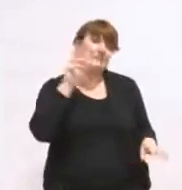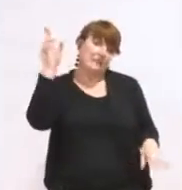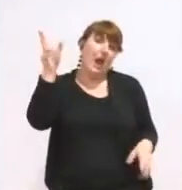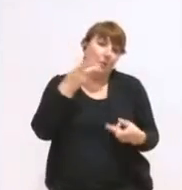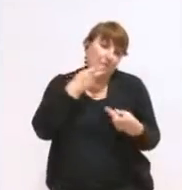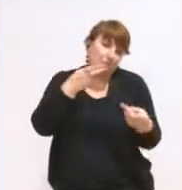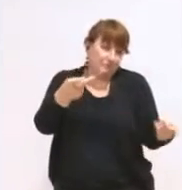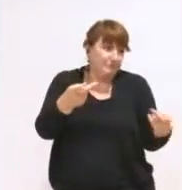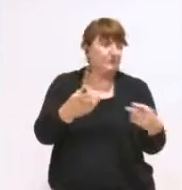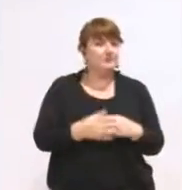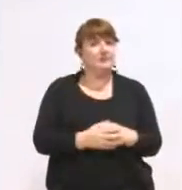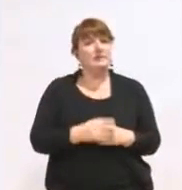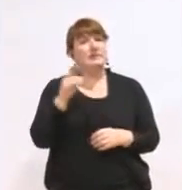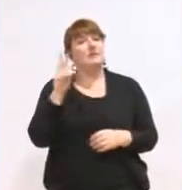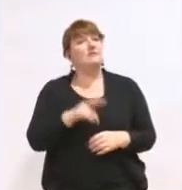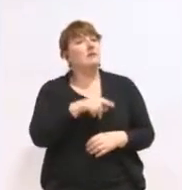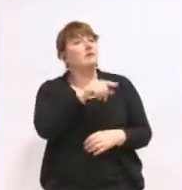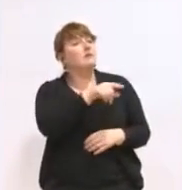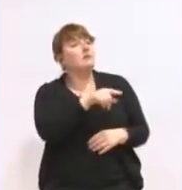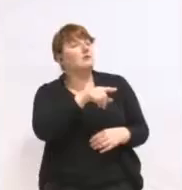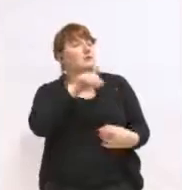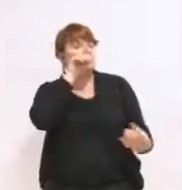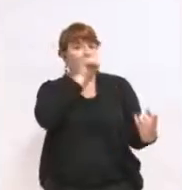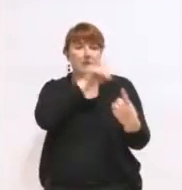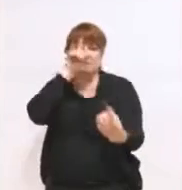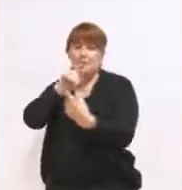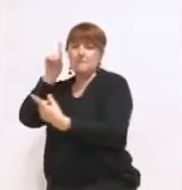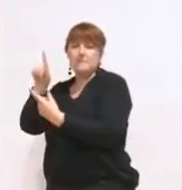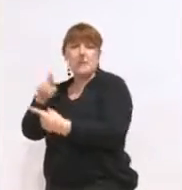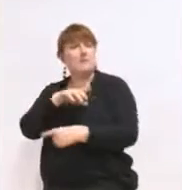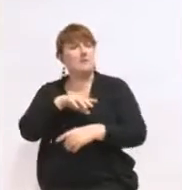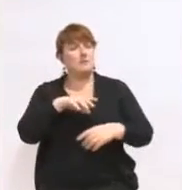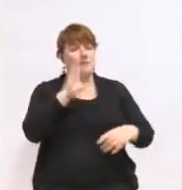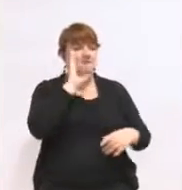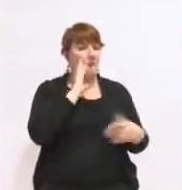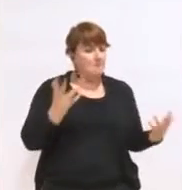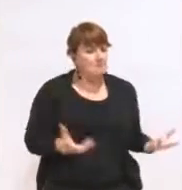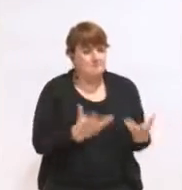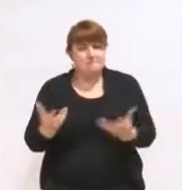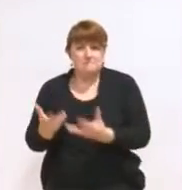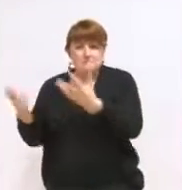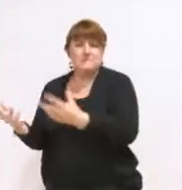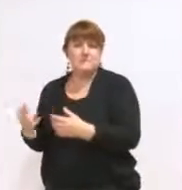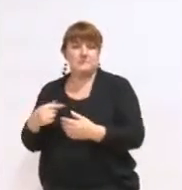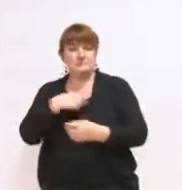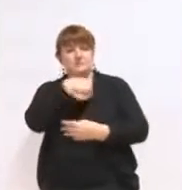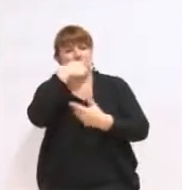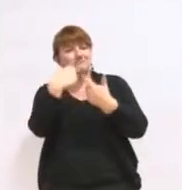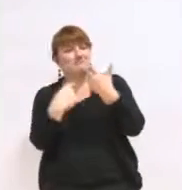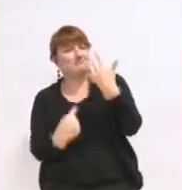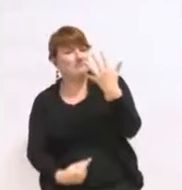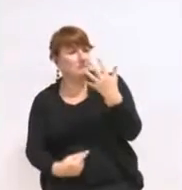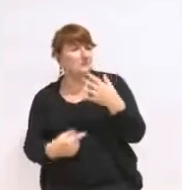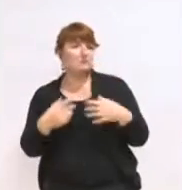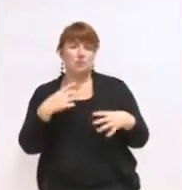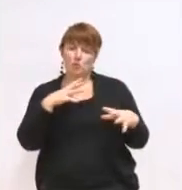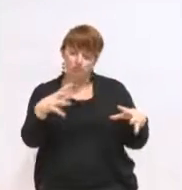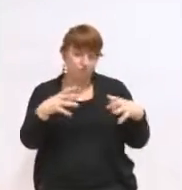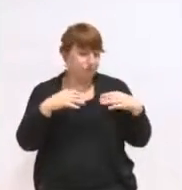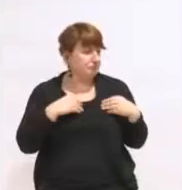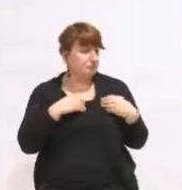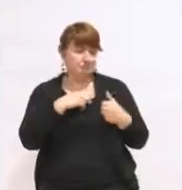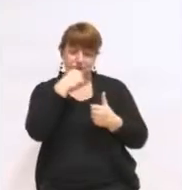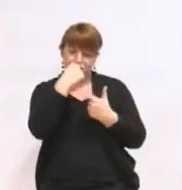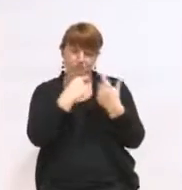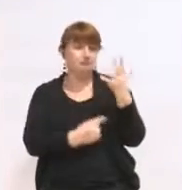cette thématique à telle ou telle délégation. Il y a 4 grands axes qui ont été rappelés qui fondent le plan d'action. On n'a aucun souci sur